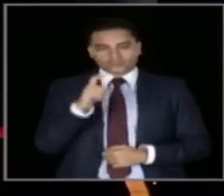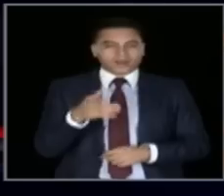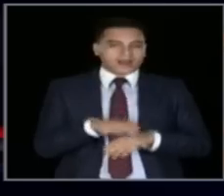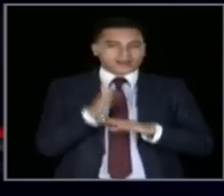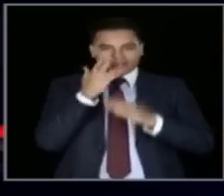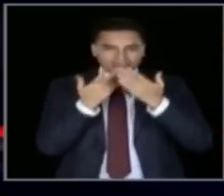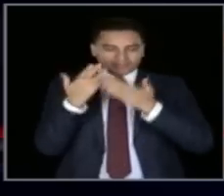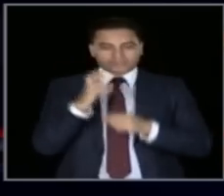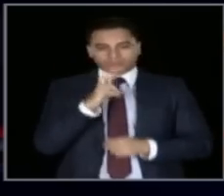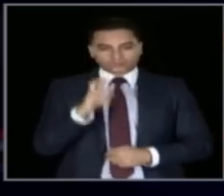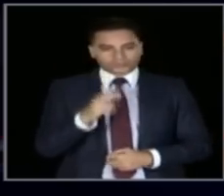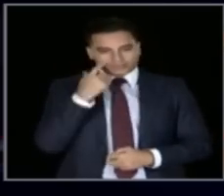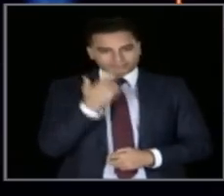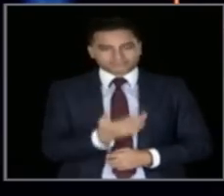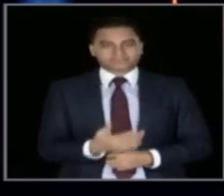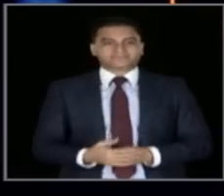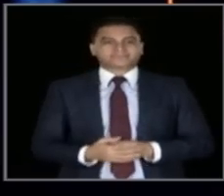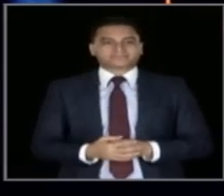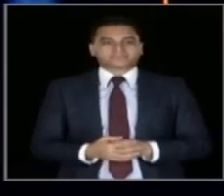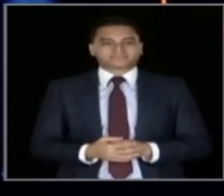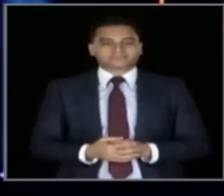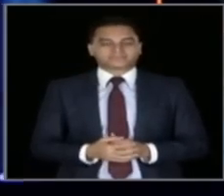التاريخ، تاريخ والسؤال: